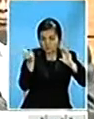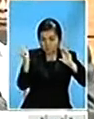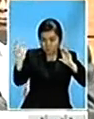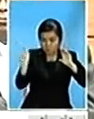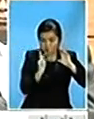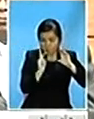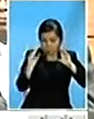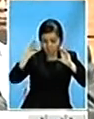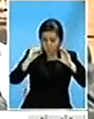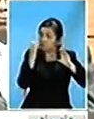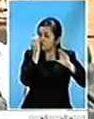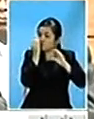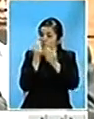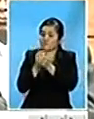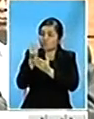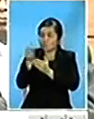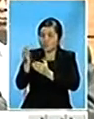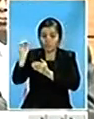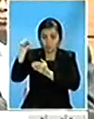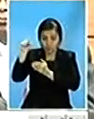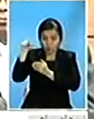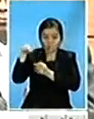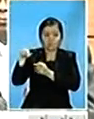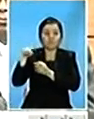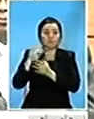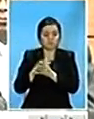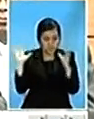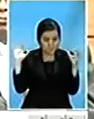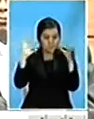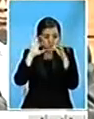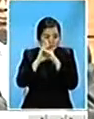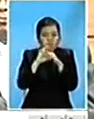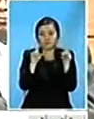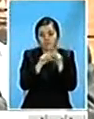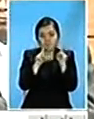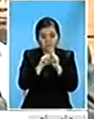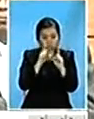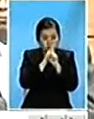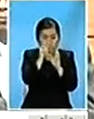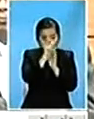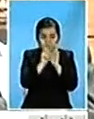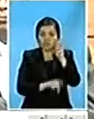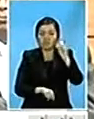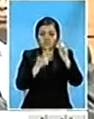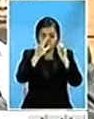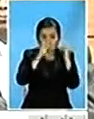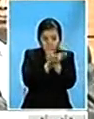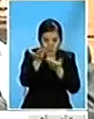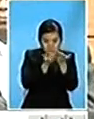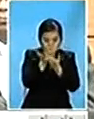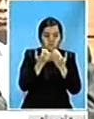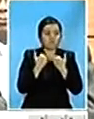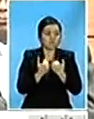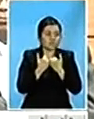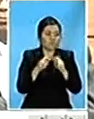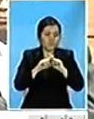ยในส่วนที่เรากู้ยืมนอกงบประมาณนะครับเพราะฉะนั้นยังไงก็เกี่ยวครับกับมาตรา3ในการพิจารณาของเราในวันนี้แต่